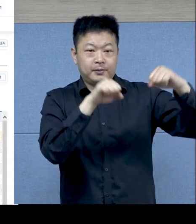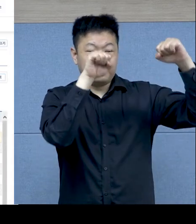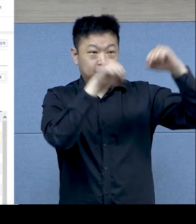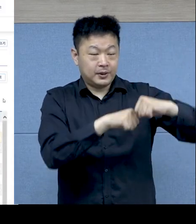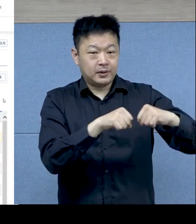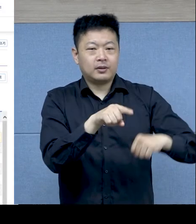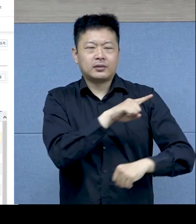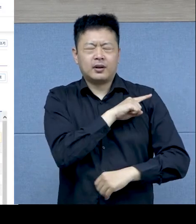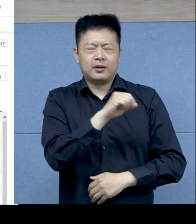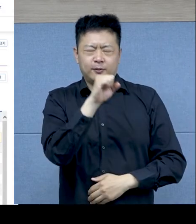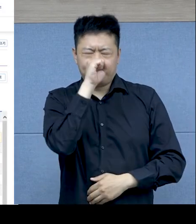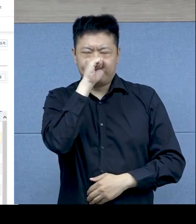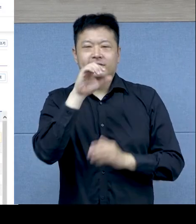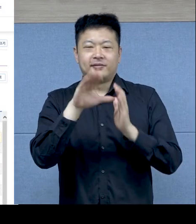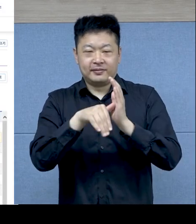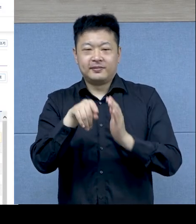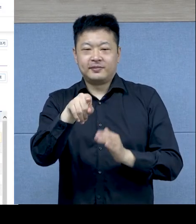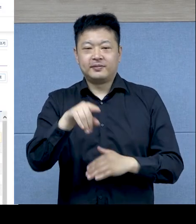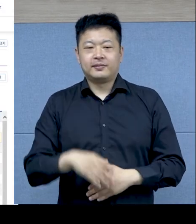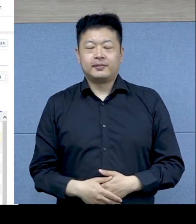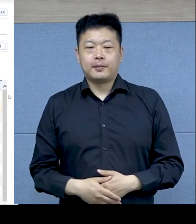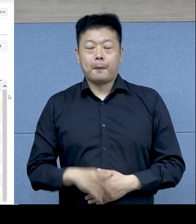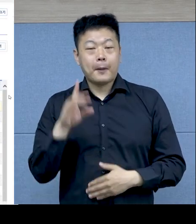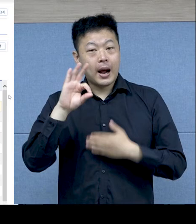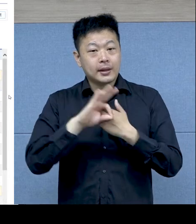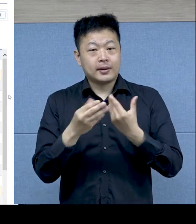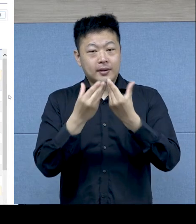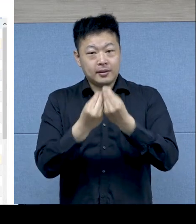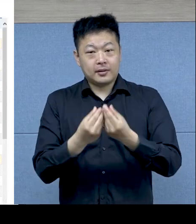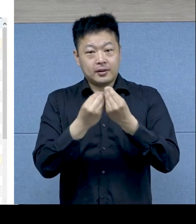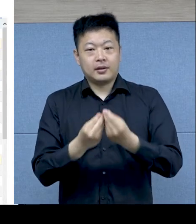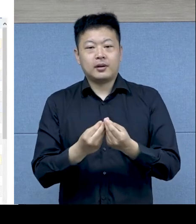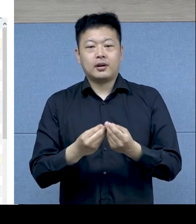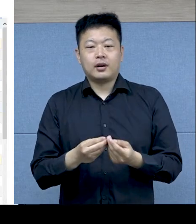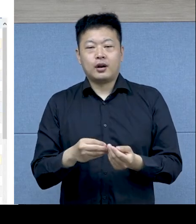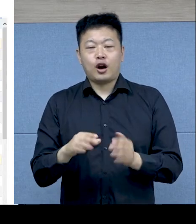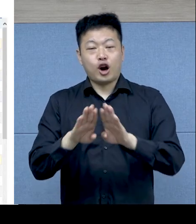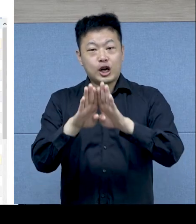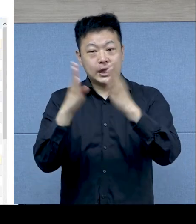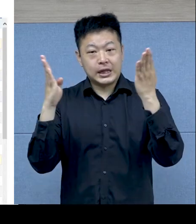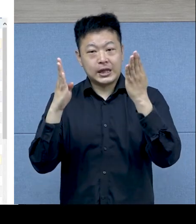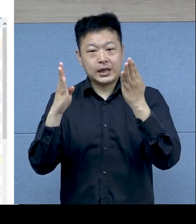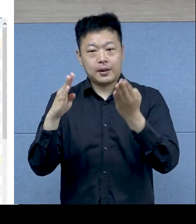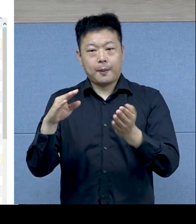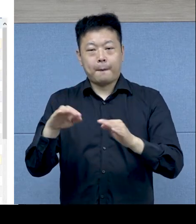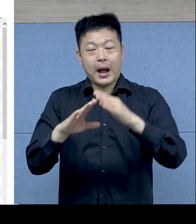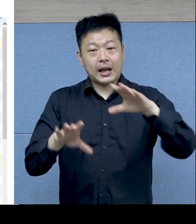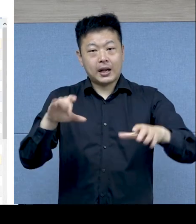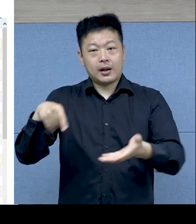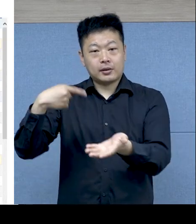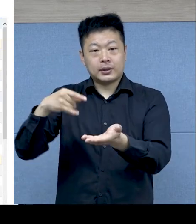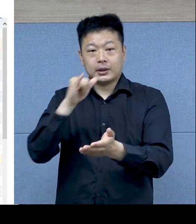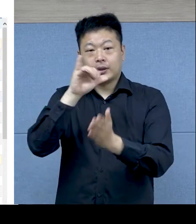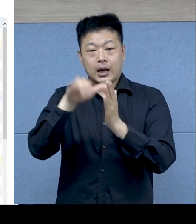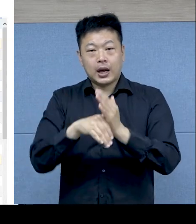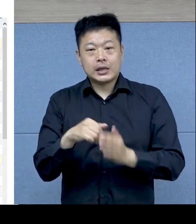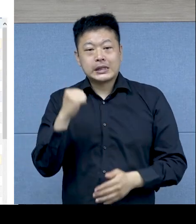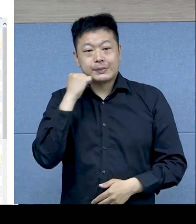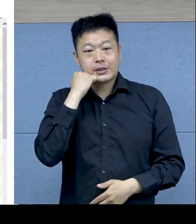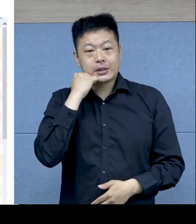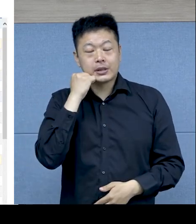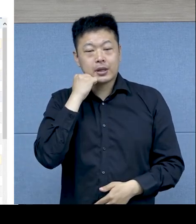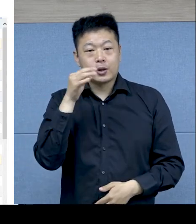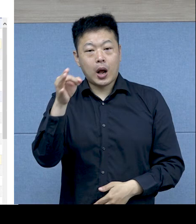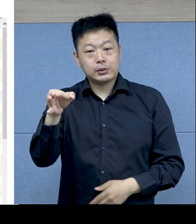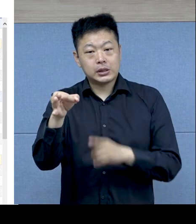편하실 거라고 생각합니다. 만약에 예를 들어서 제가 열린마을 강좌의 식비 다갑이